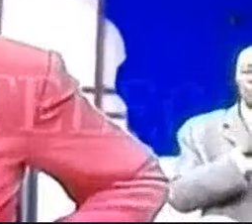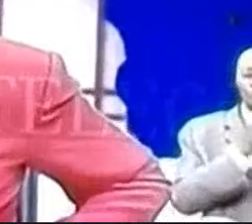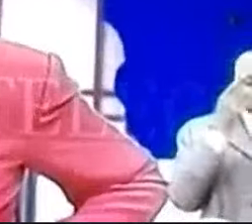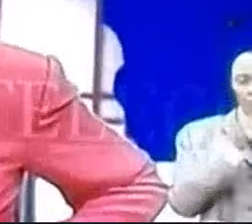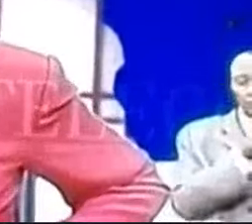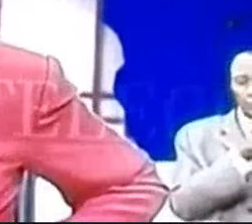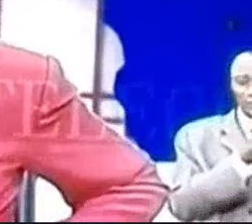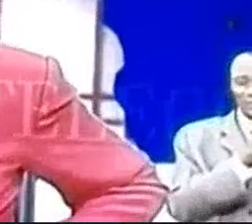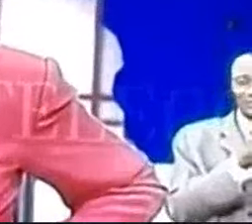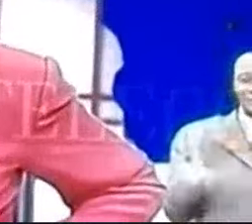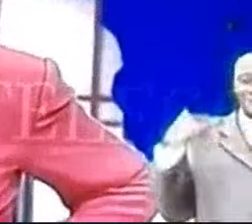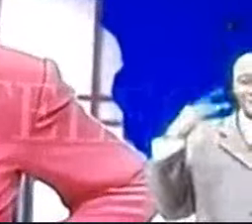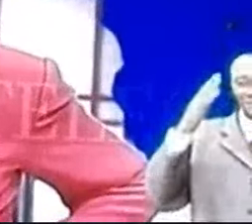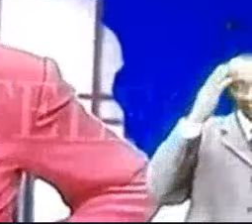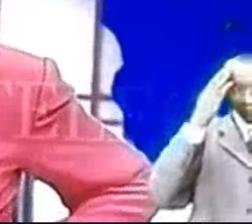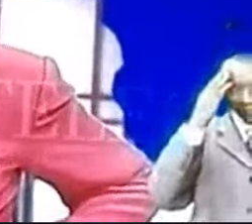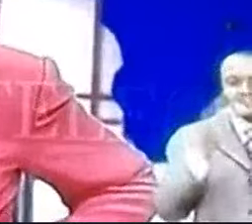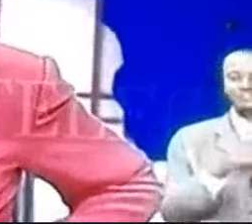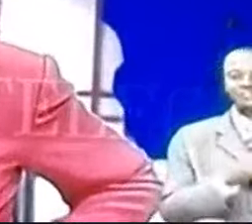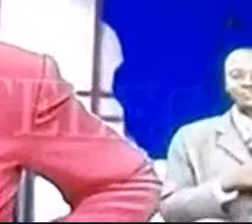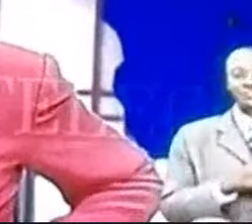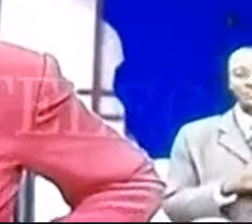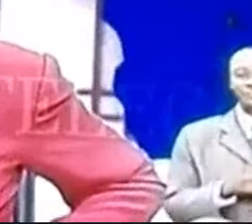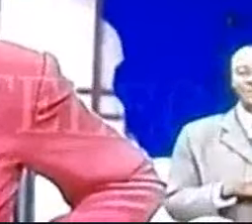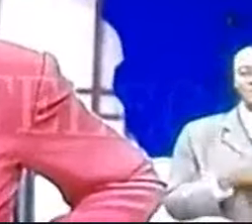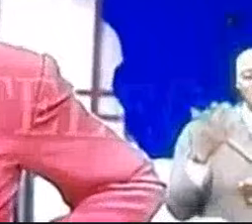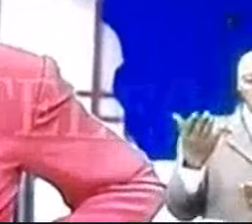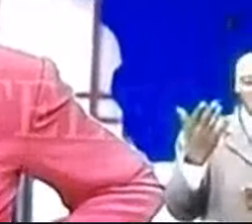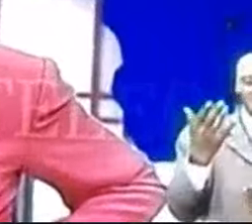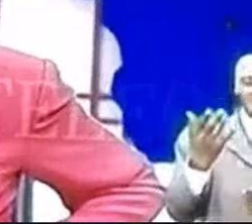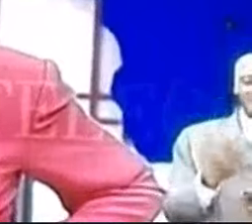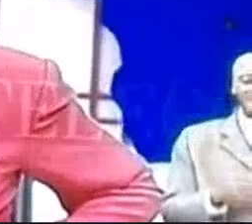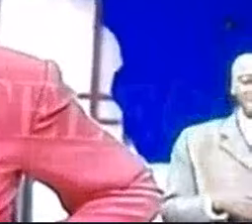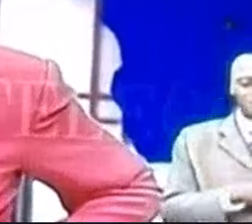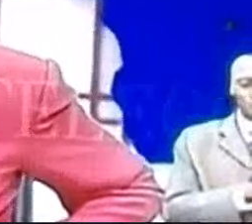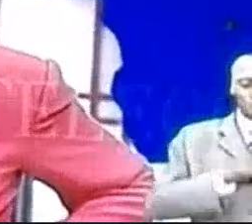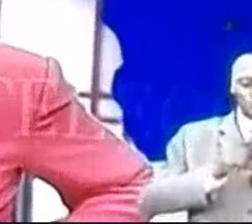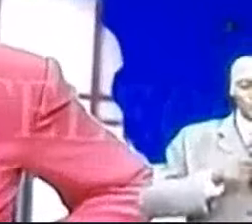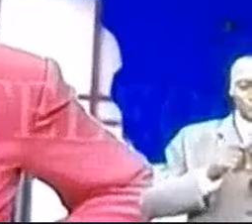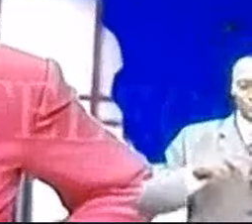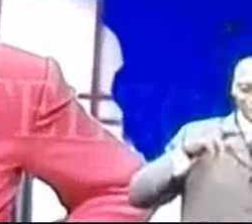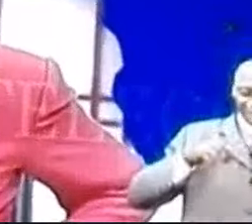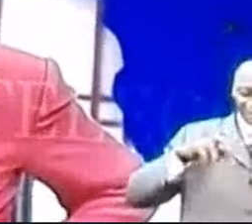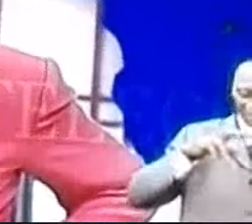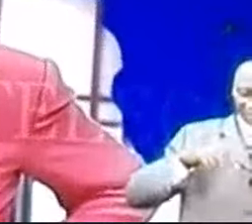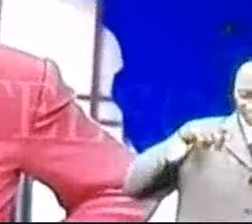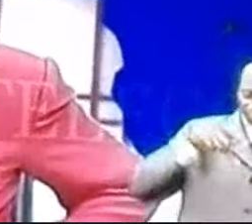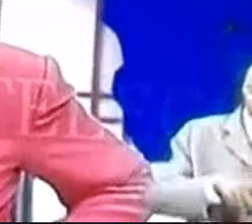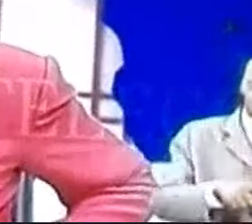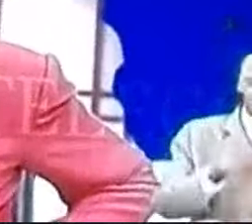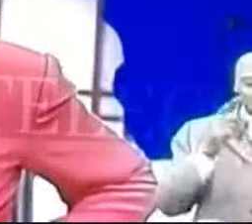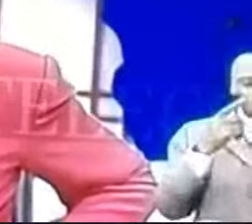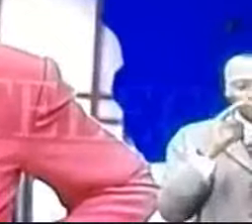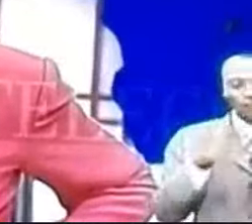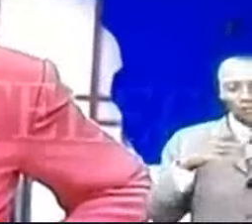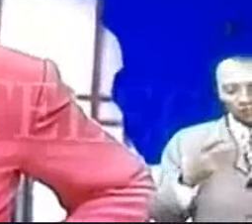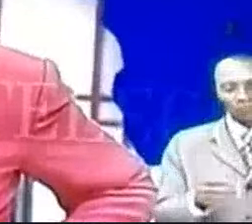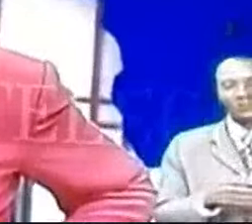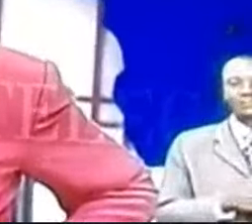Il engage les instances judiciaires à approfondir leurs enquêtes pour mettre à jour et statuer sur toutes